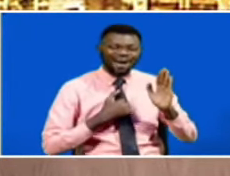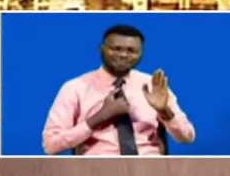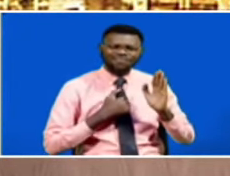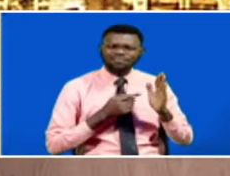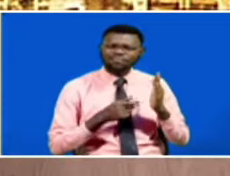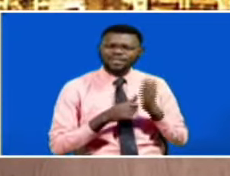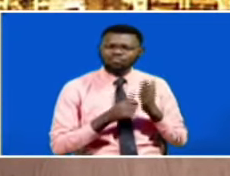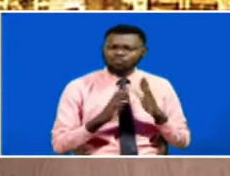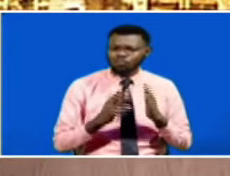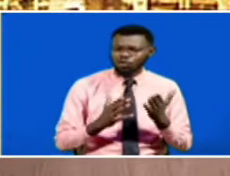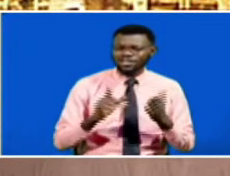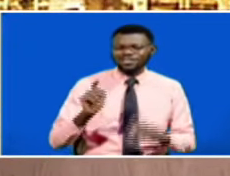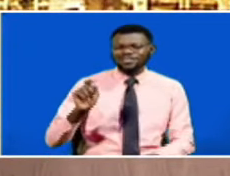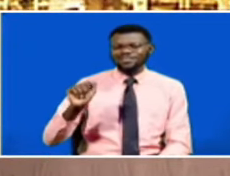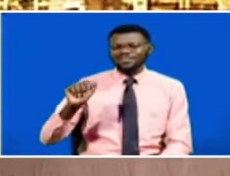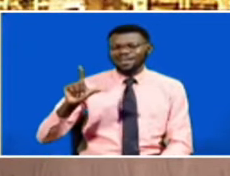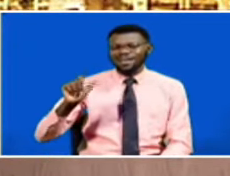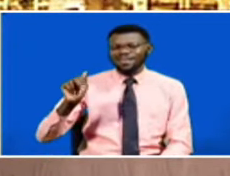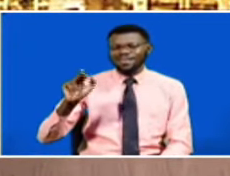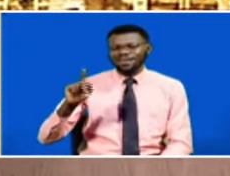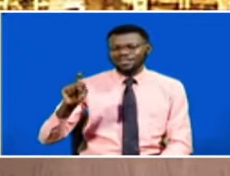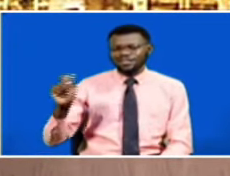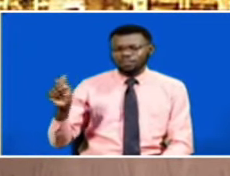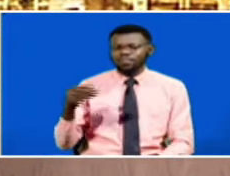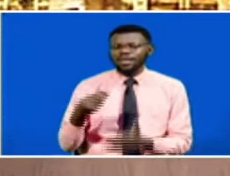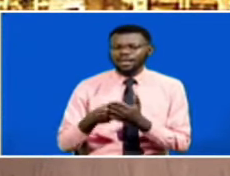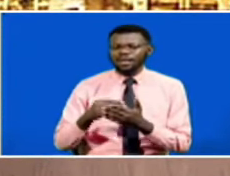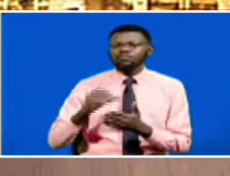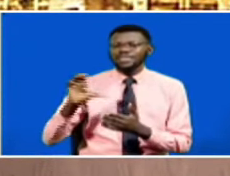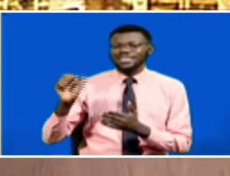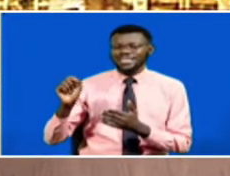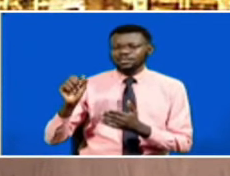hii ilihudhuriwa na Waziri wa Michezo nchini Ababu na Mwamba.